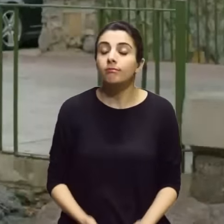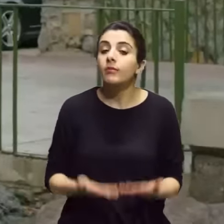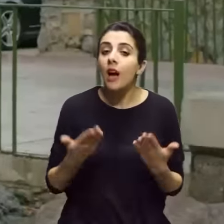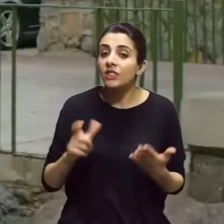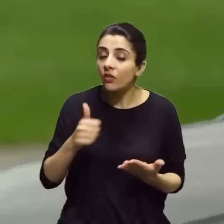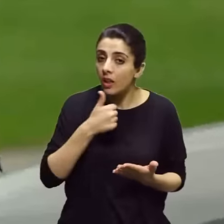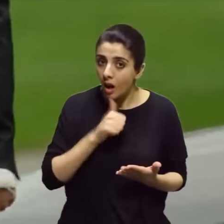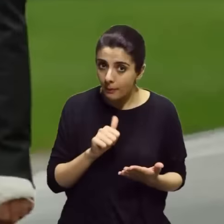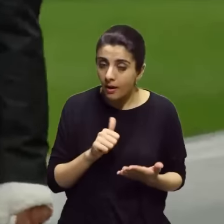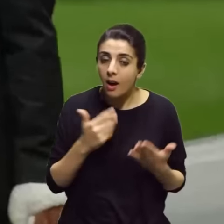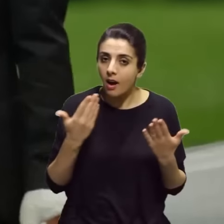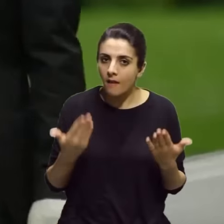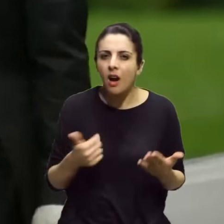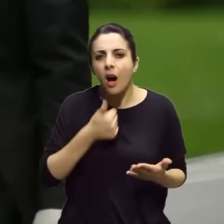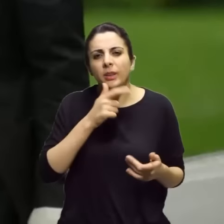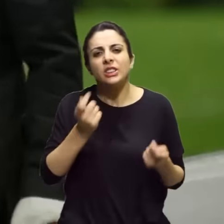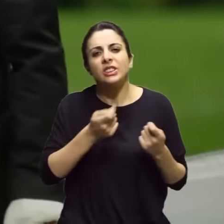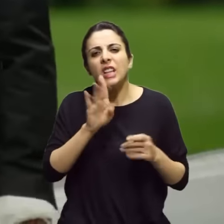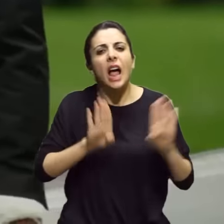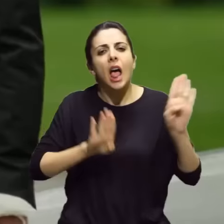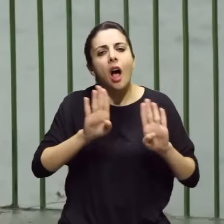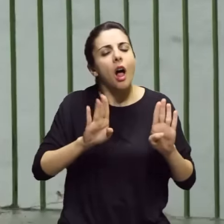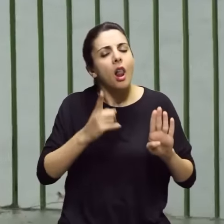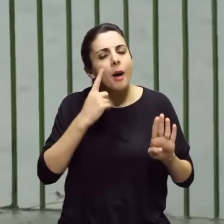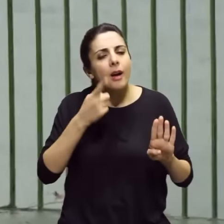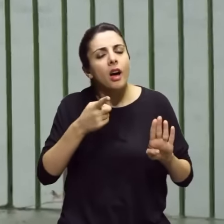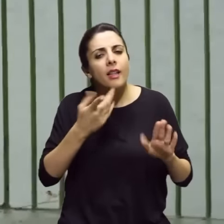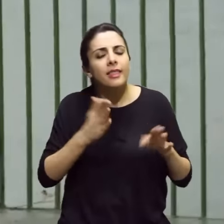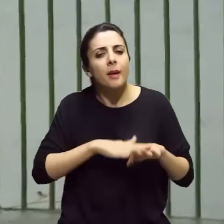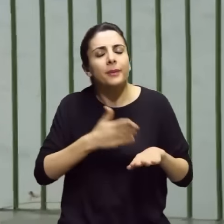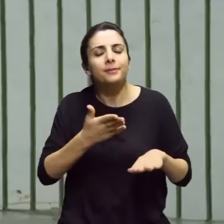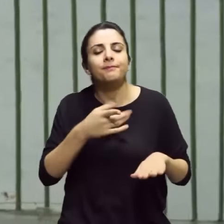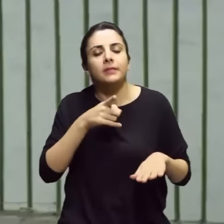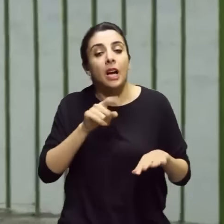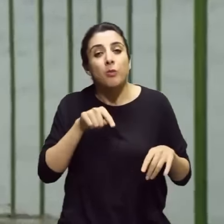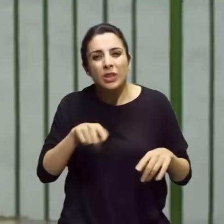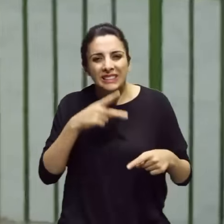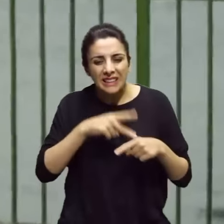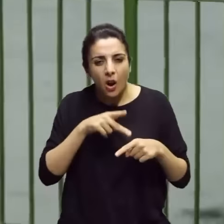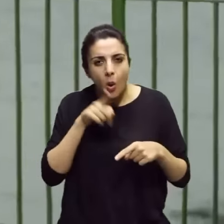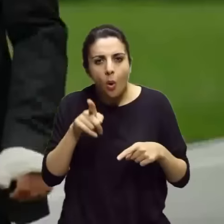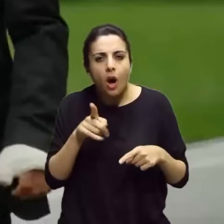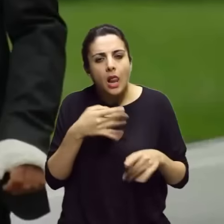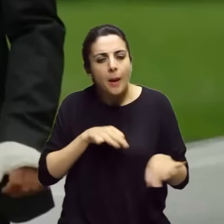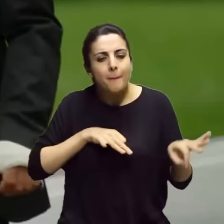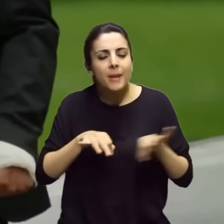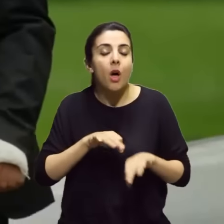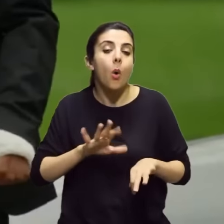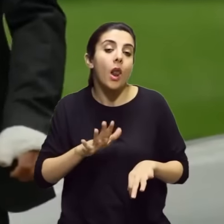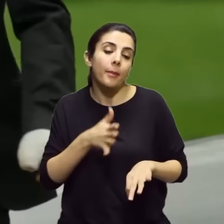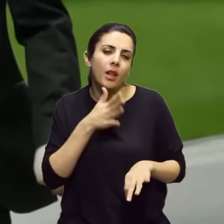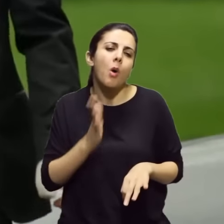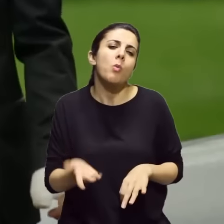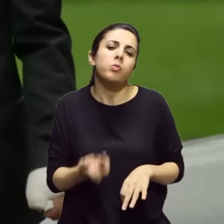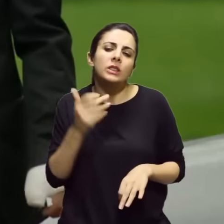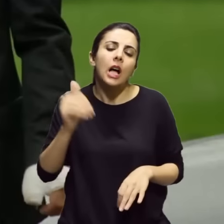Evet Cevdet abi. Evet abi siz işe, ihaleye şey yapın. Tamam ve yani şimdi bu bizim Zeyno'nun oyunlarından biri olabilir aslında. Yani